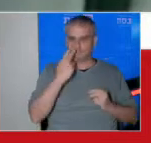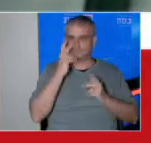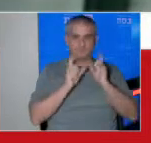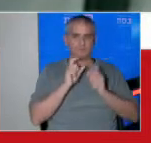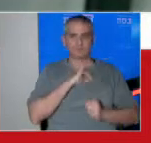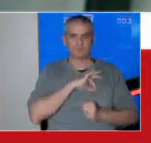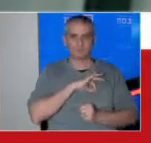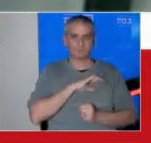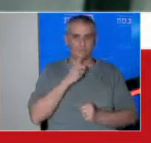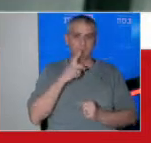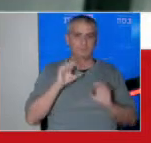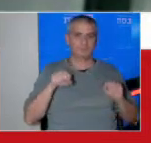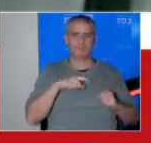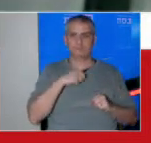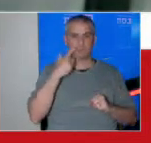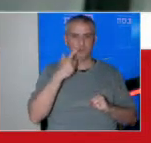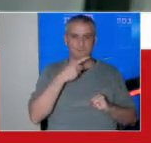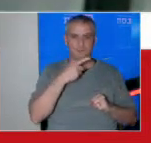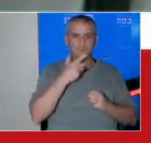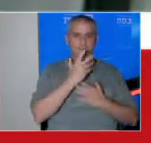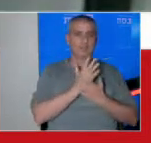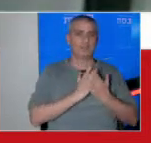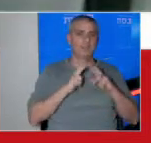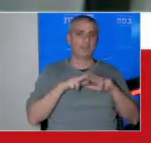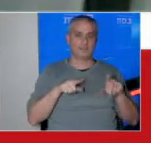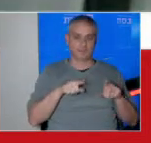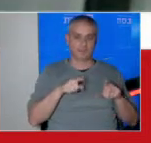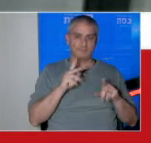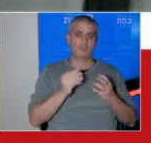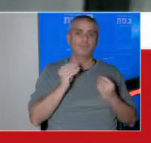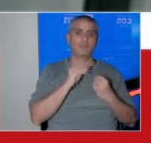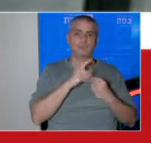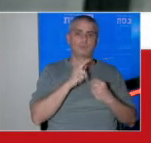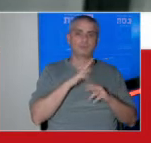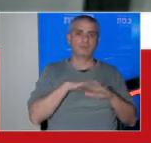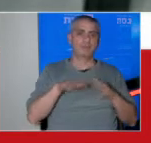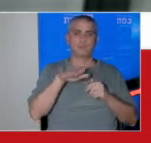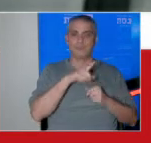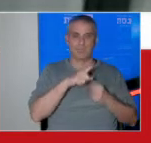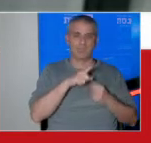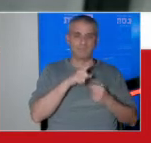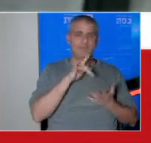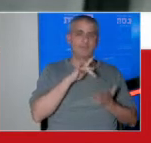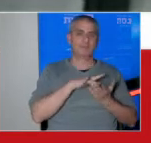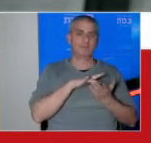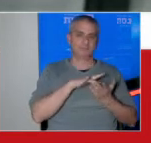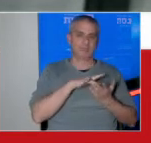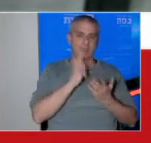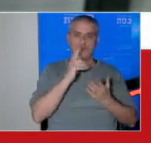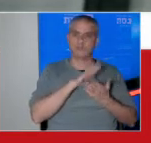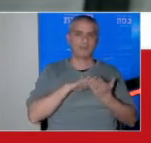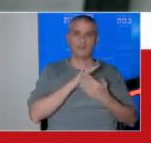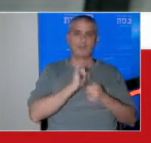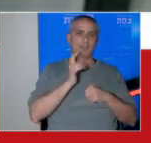ברוסיה, ביניהם הנשיא פוטין, היא חלק מהמרחב, ובנוסף לחלק מהמרחב היא יושבת על הרצועה, אחת הרצועות